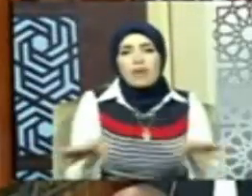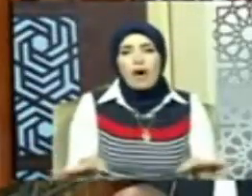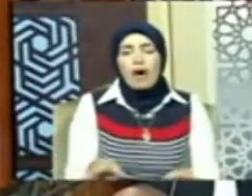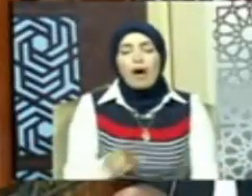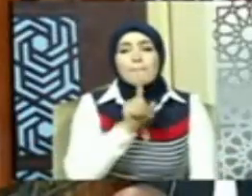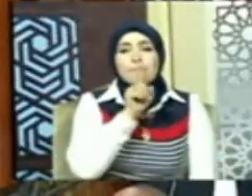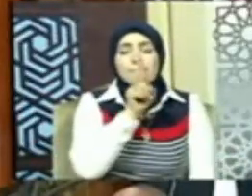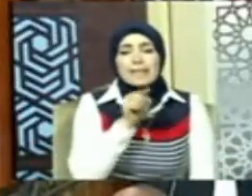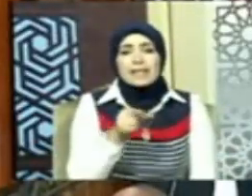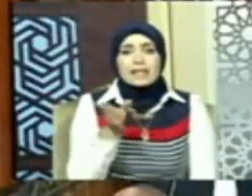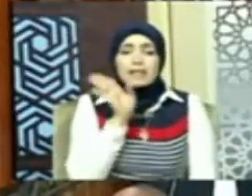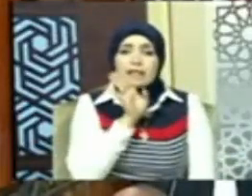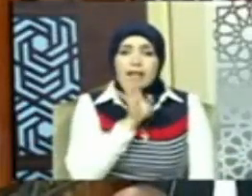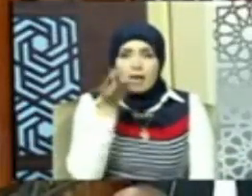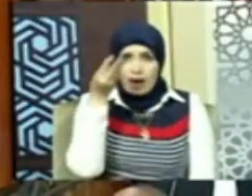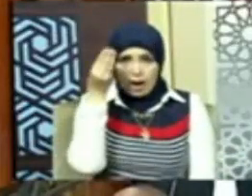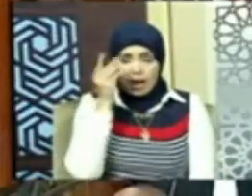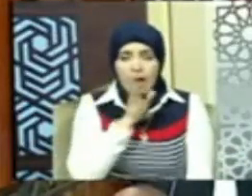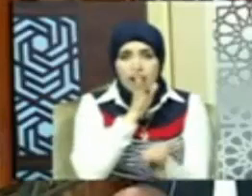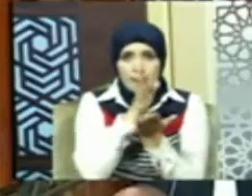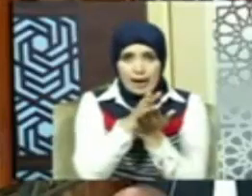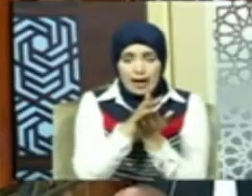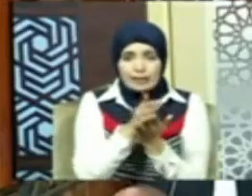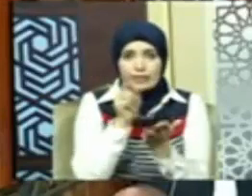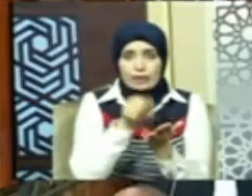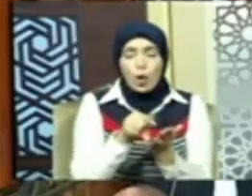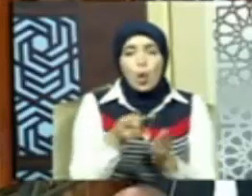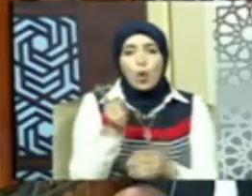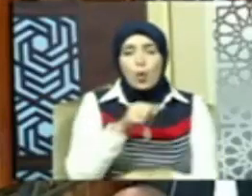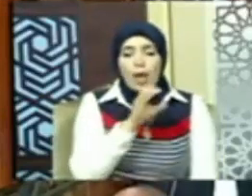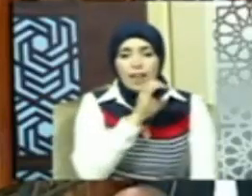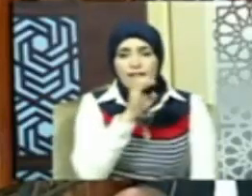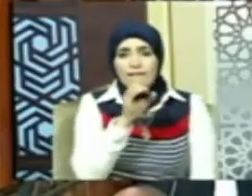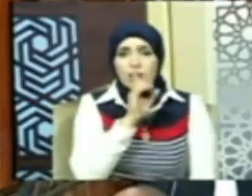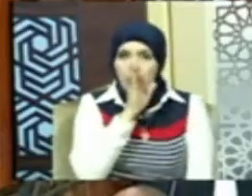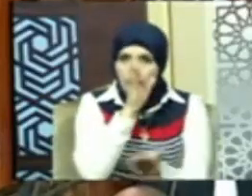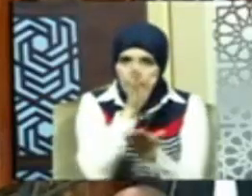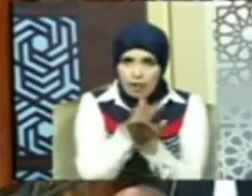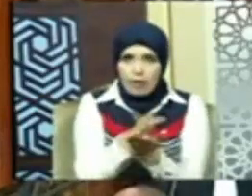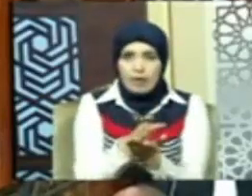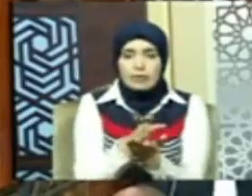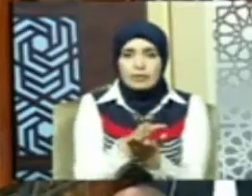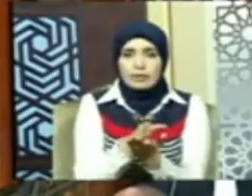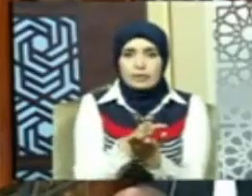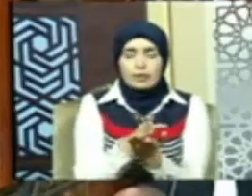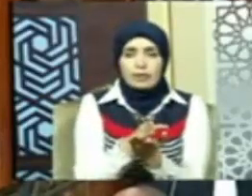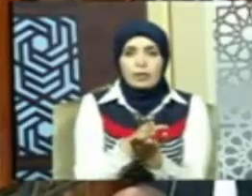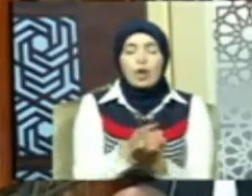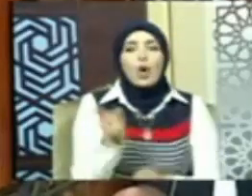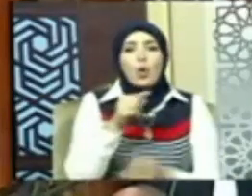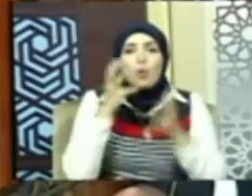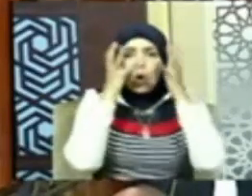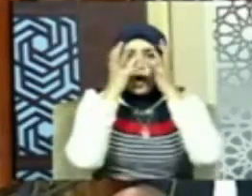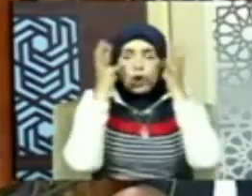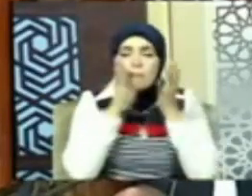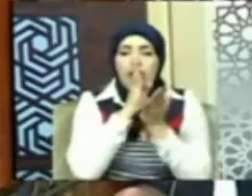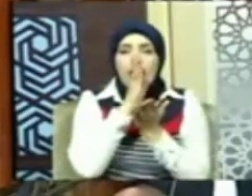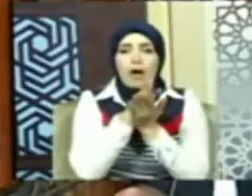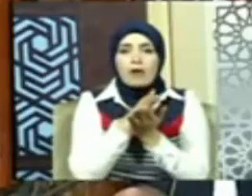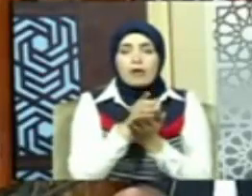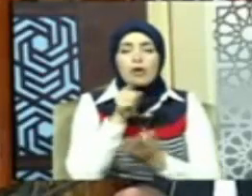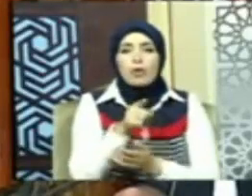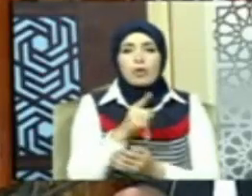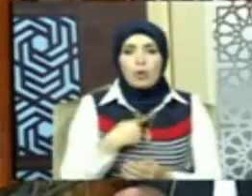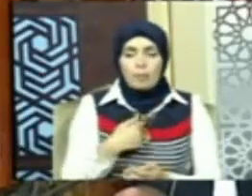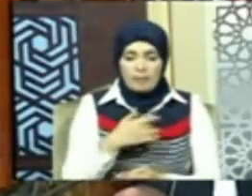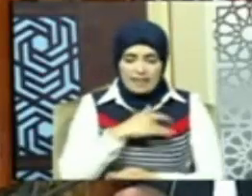الحقيقي والفتوى الحقيقية وأهل العلم الحقيقيون هم من